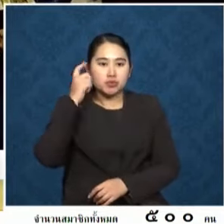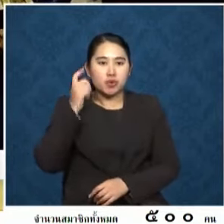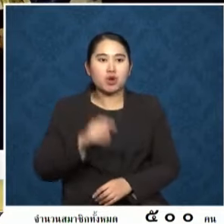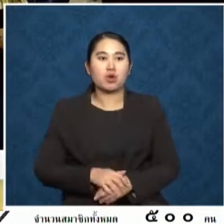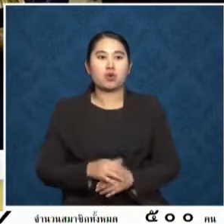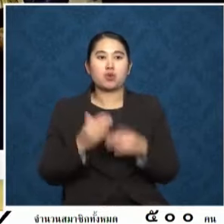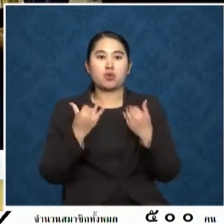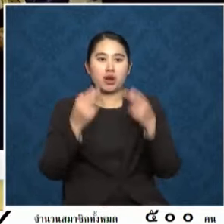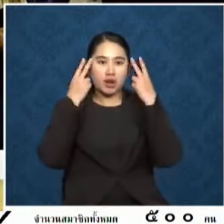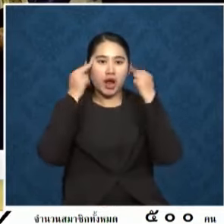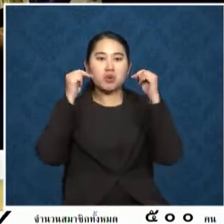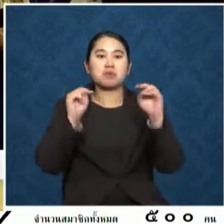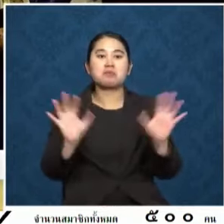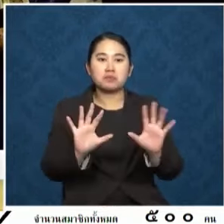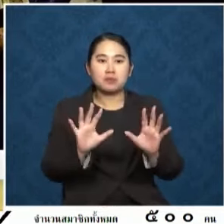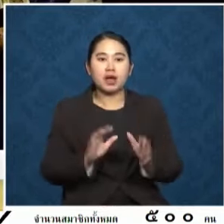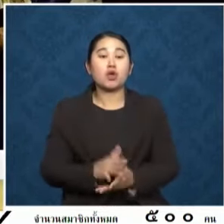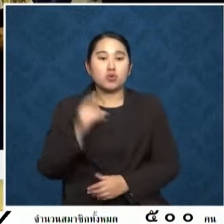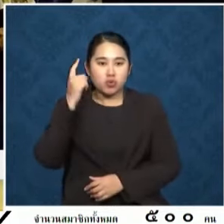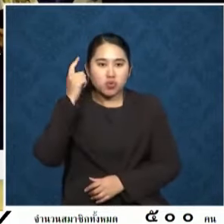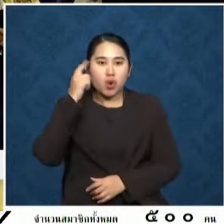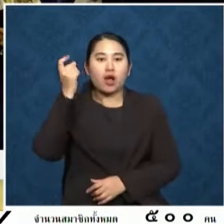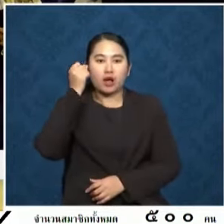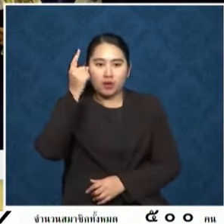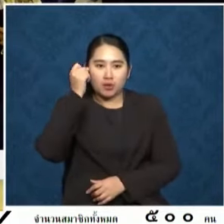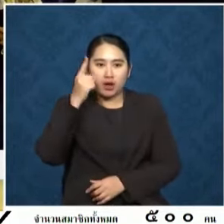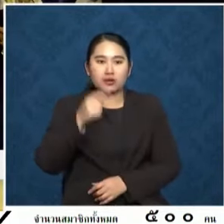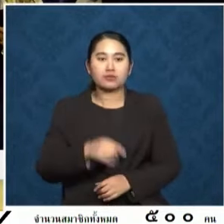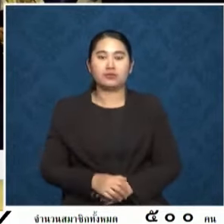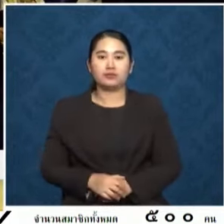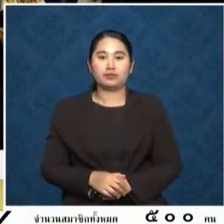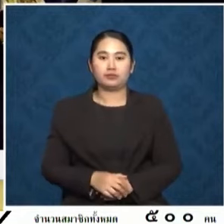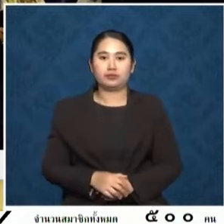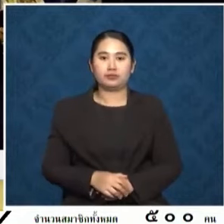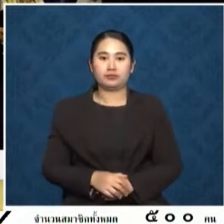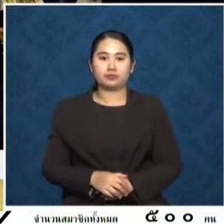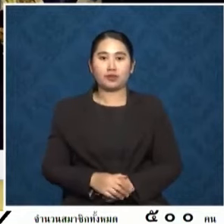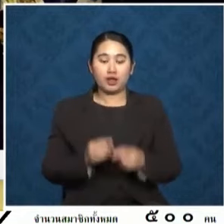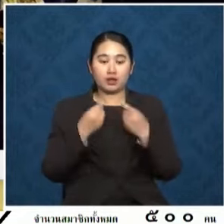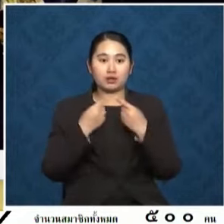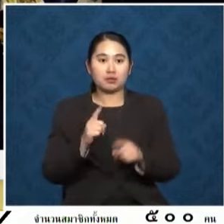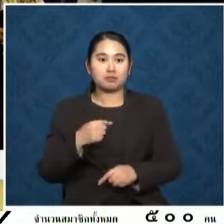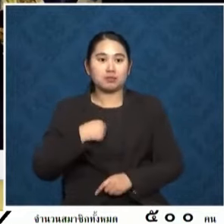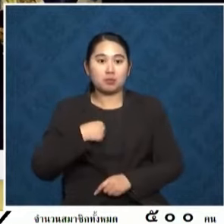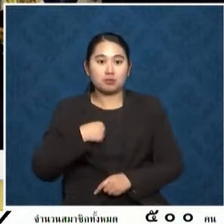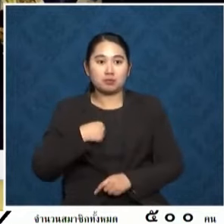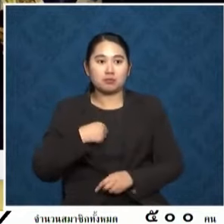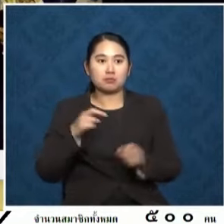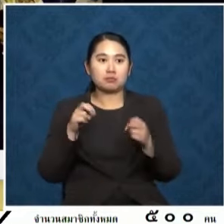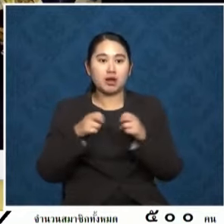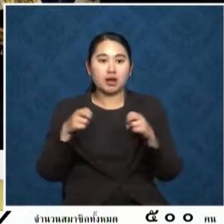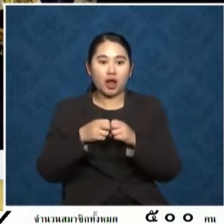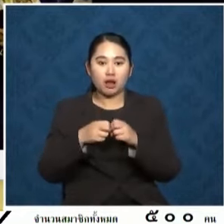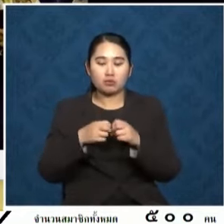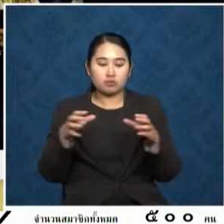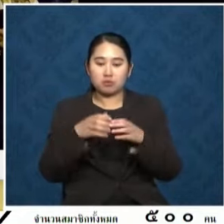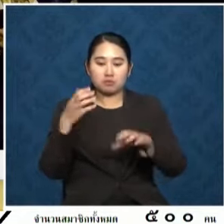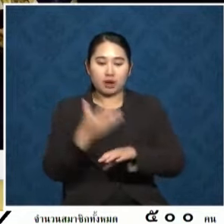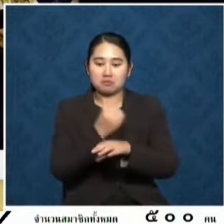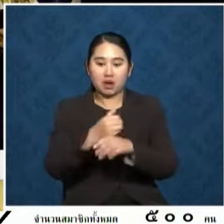ป็นนายกรัฐมนตรีนะผมเข้าใจแต่ผมก็ไม่เคยสร้างความขัดแย้งกับพรรค